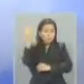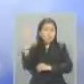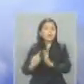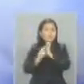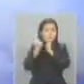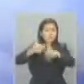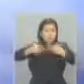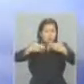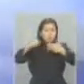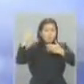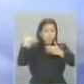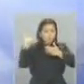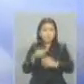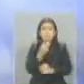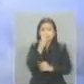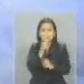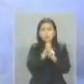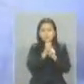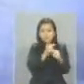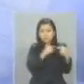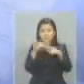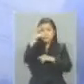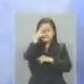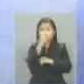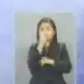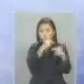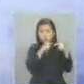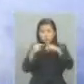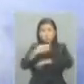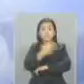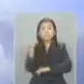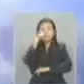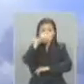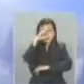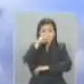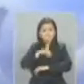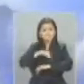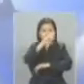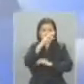ณดังกล่าวค่ะกลับมาติดตามรายงานสภาพอากาศได้ใหม่ในข่าวค่ำไทย PBS สวัสดีค่ะ